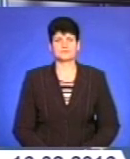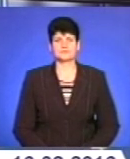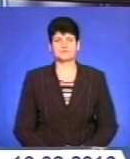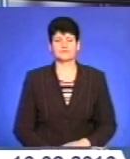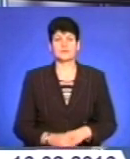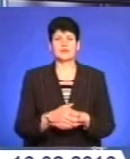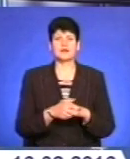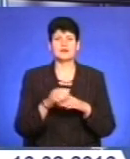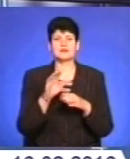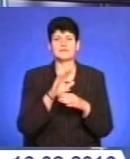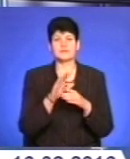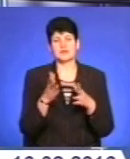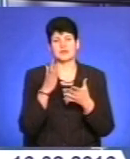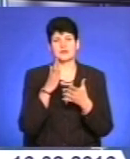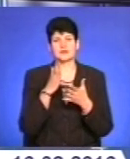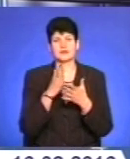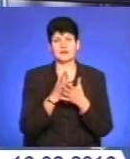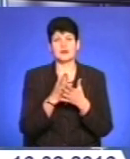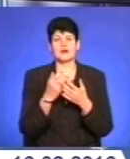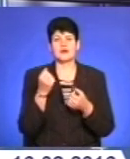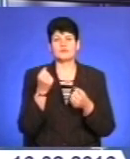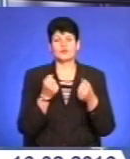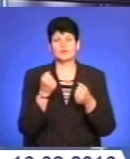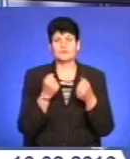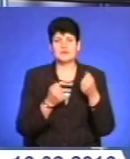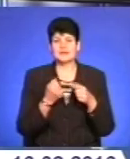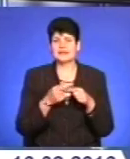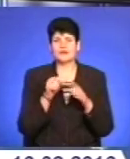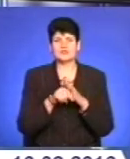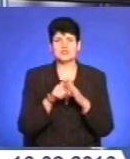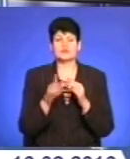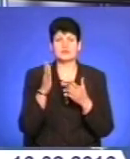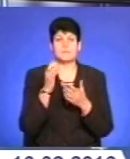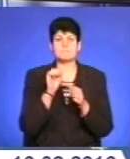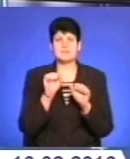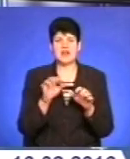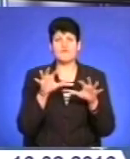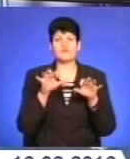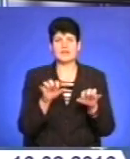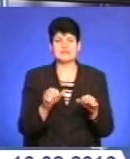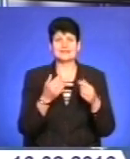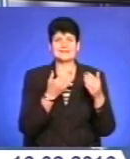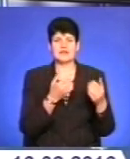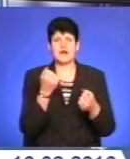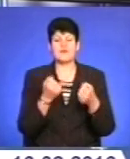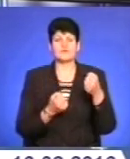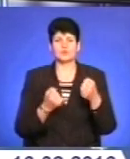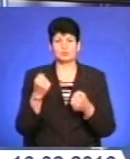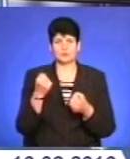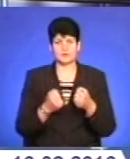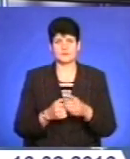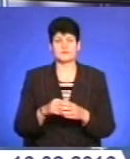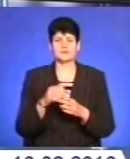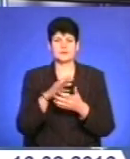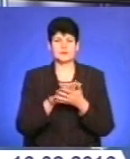Доручення на автомобіль не означає наявності права власності на нього. Про це стверджують правоохоронці. Відеоматеріал сектору комунікації Головного управління Національної